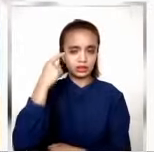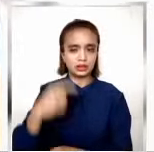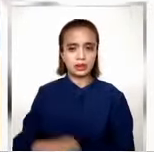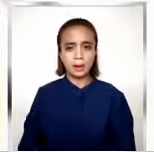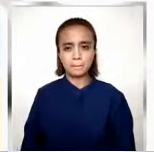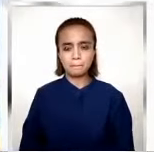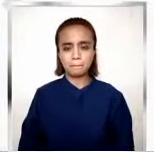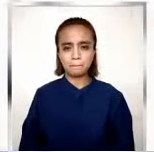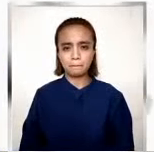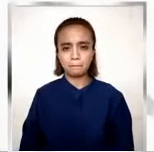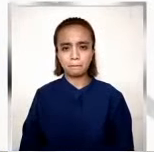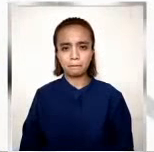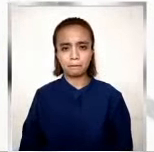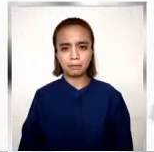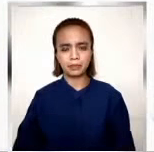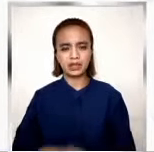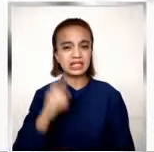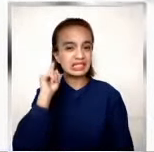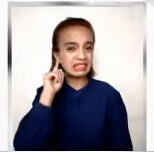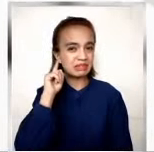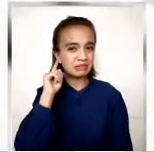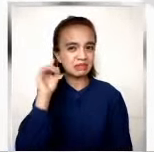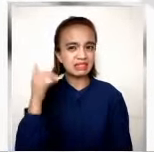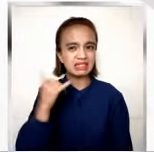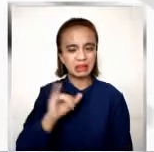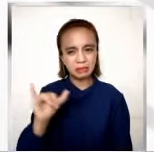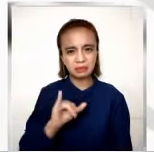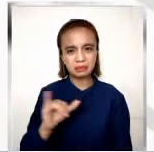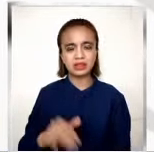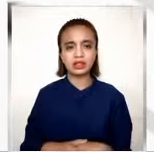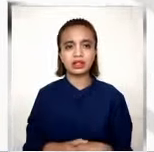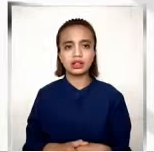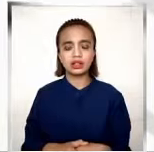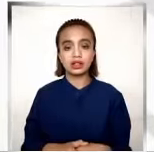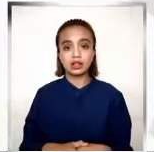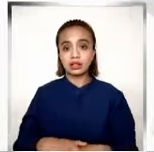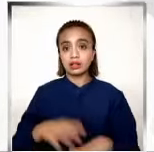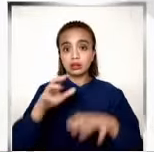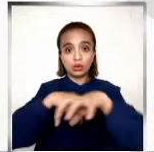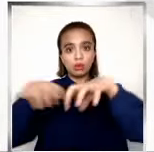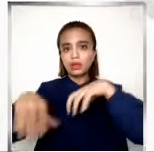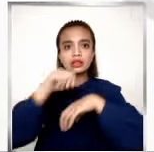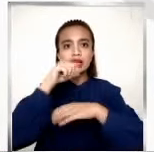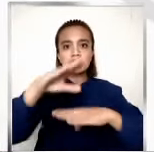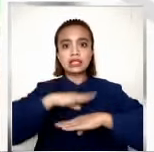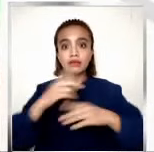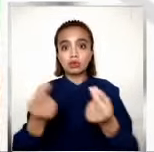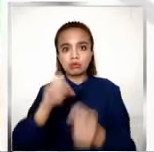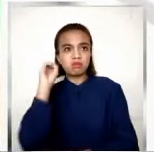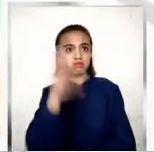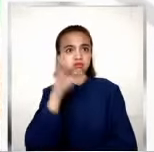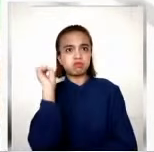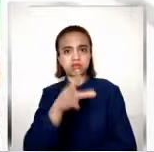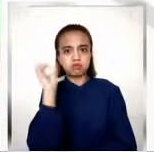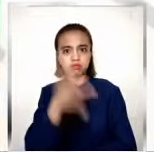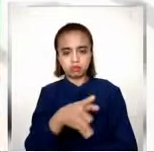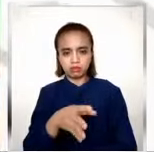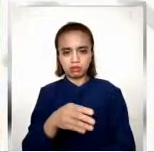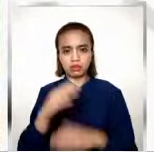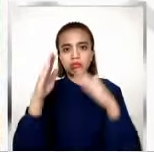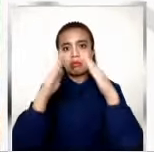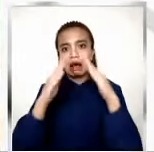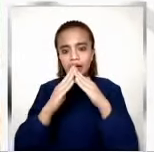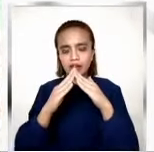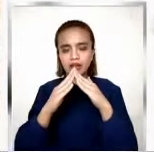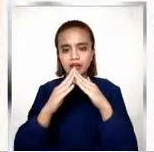Alikod ng tainga. Hindi raw nakontento ang mga kapitbahay at pinagbabato ang bahay ng biktima. Itinanggi ng